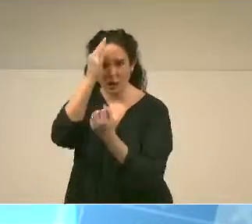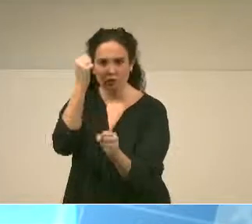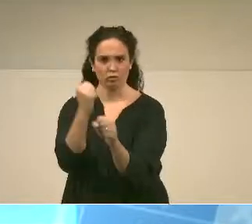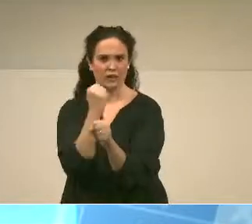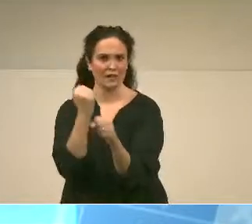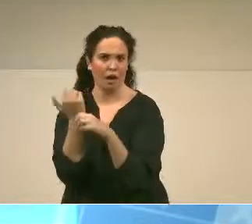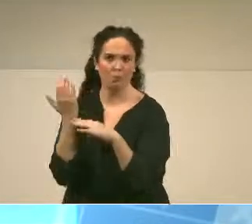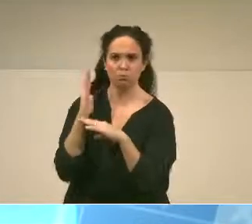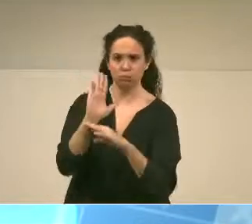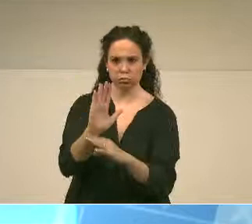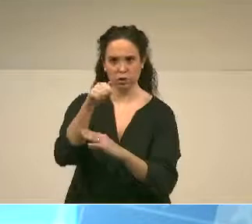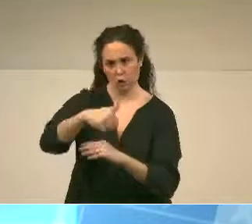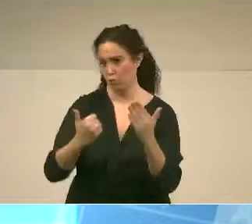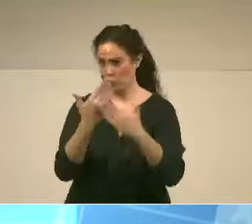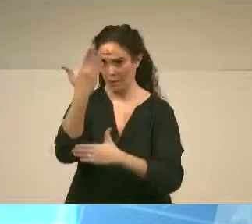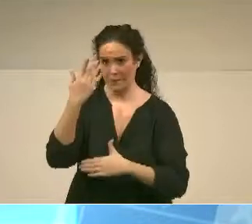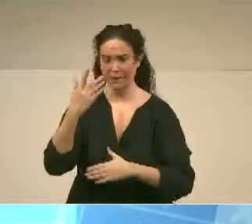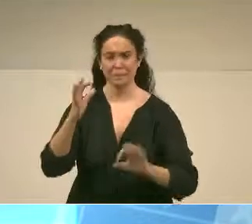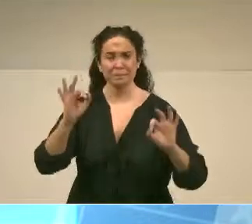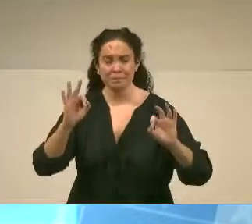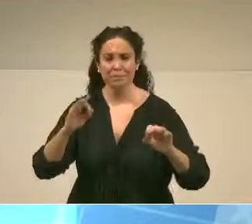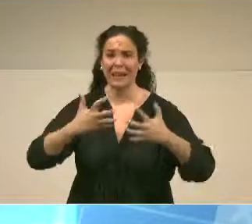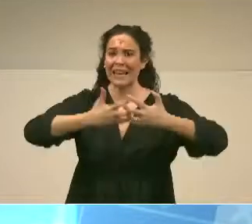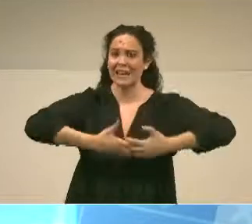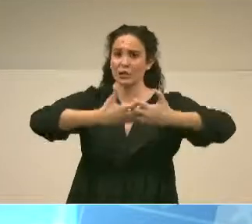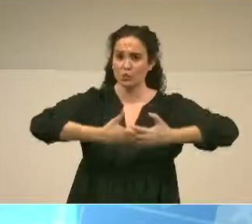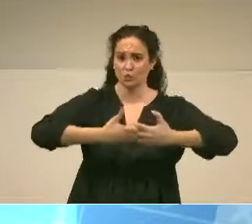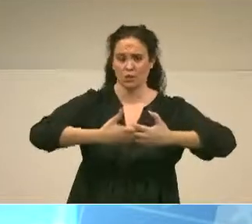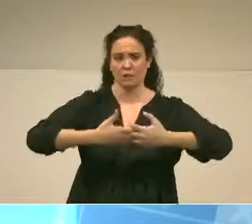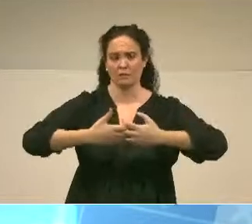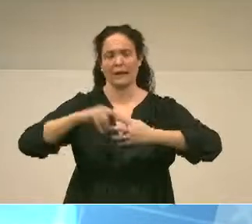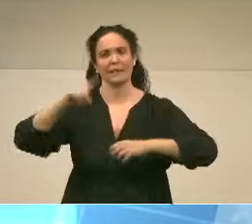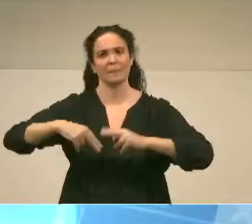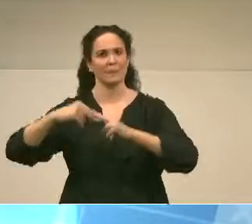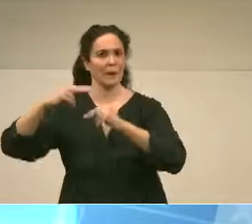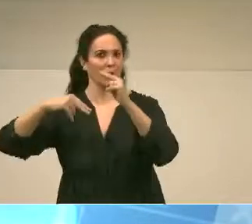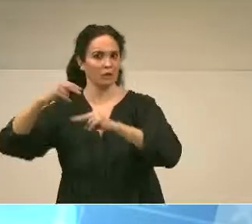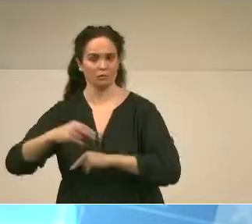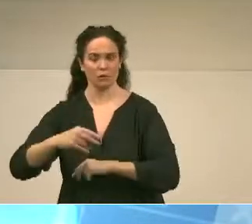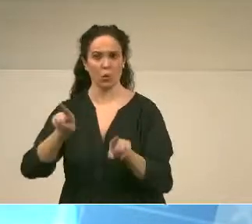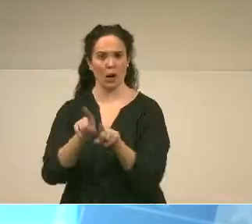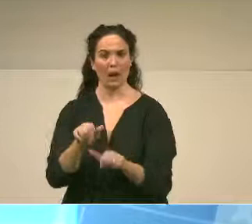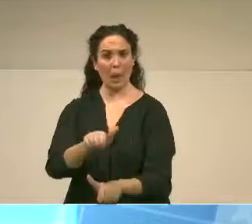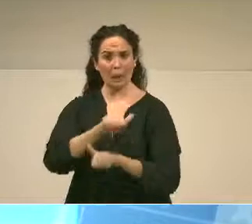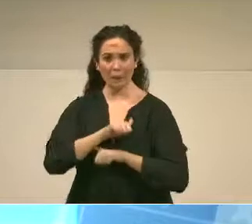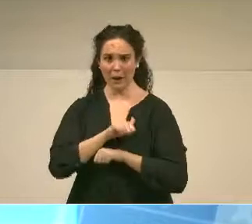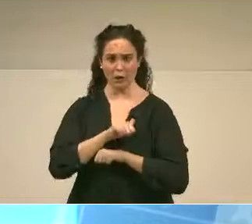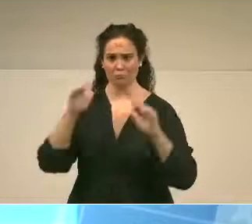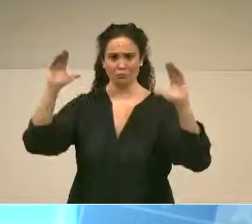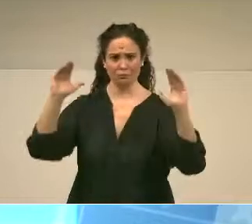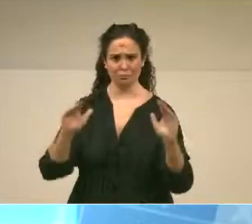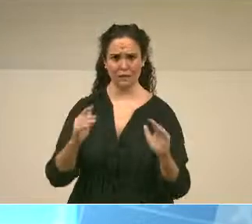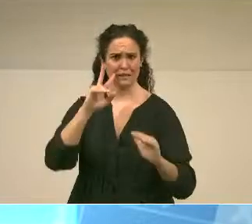barkatu nolabait industria eta eraikuntza ari direla oraindikan ere enplegua sortzen eta